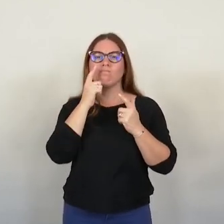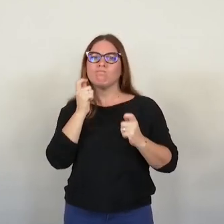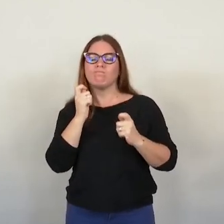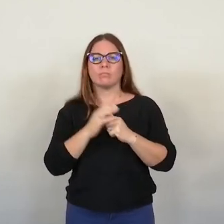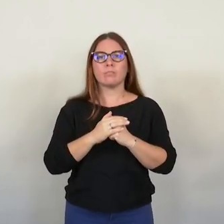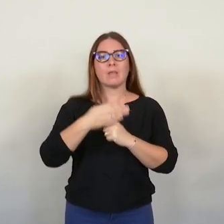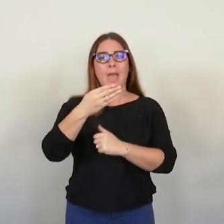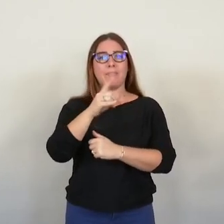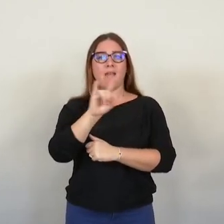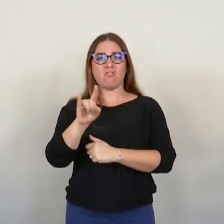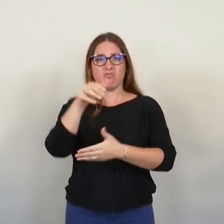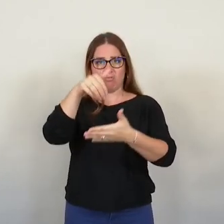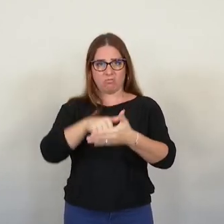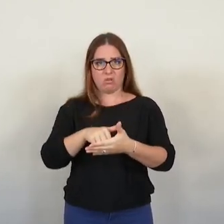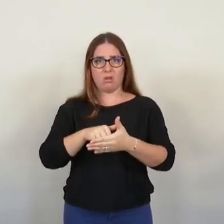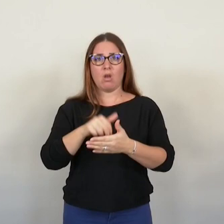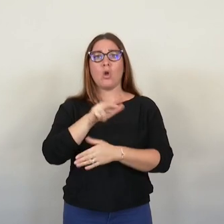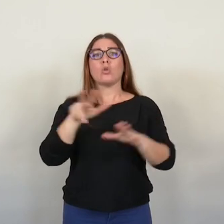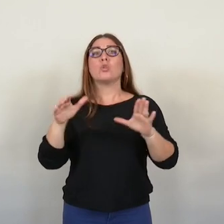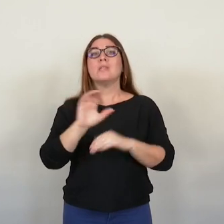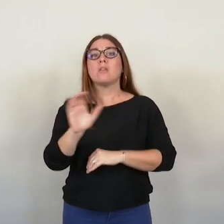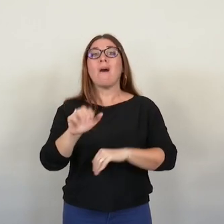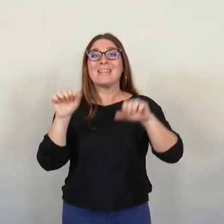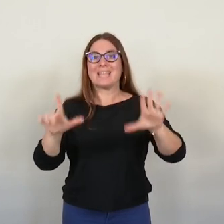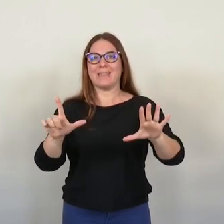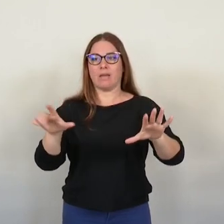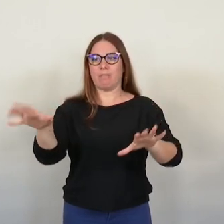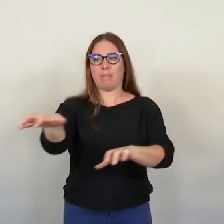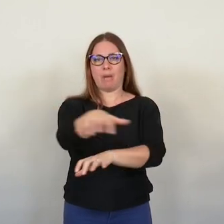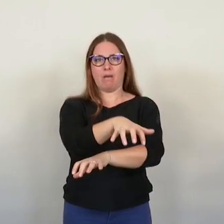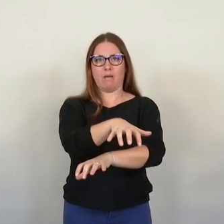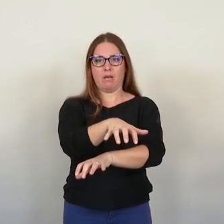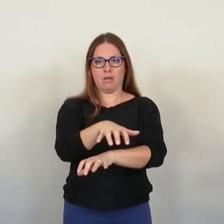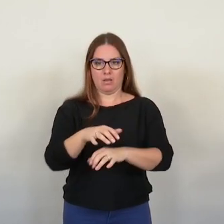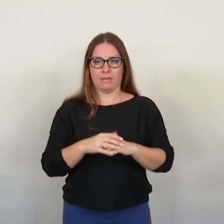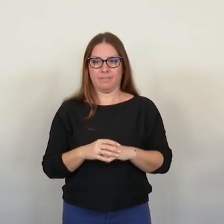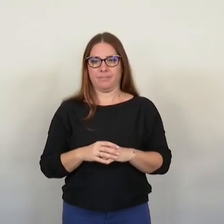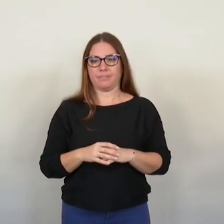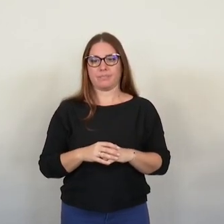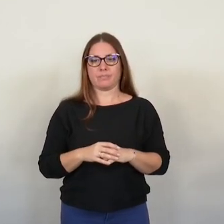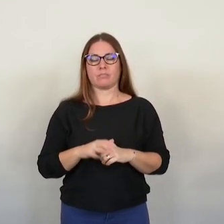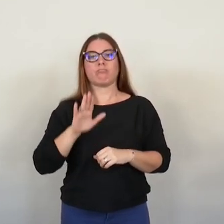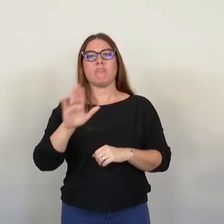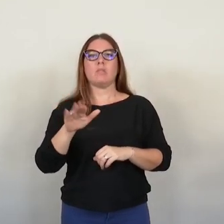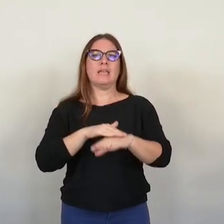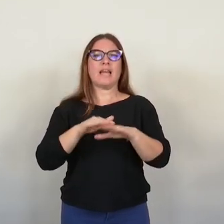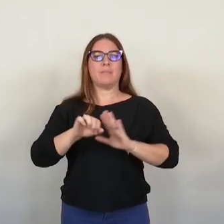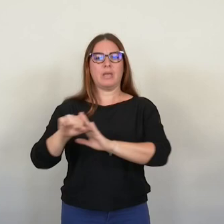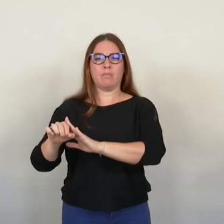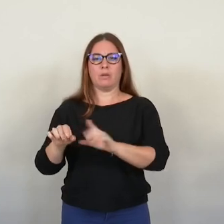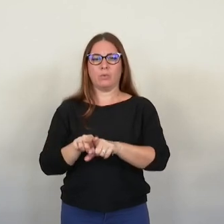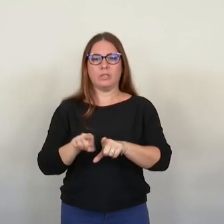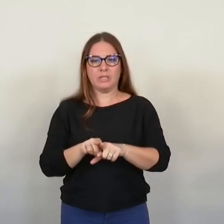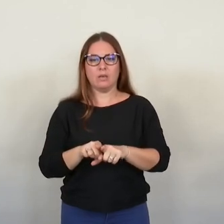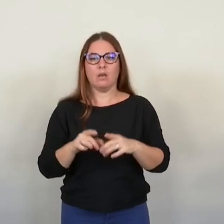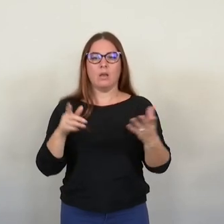MDH il faut savoir qu'il y en a 7 dans dans le 3800 MDH en particulier dans les qpv et que pour nous on sait très bien que